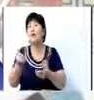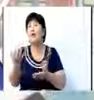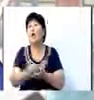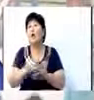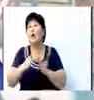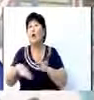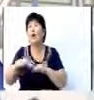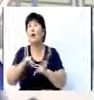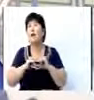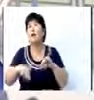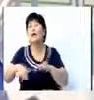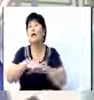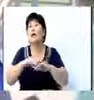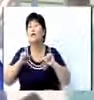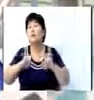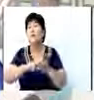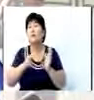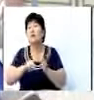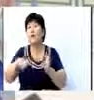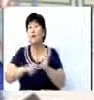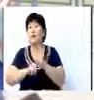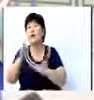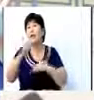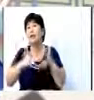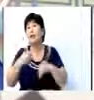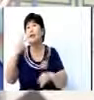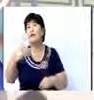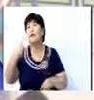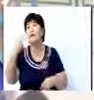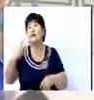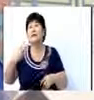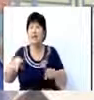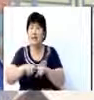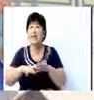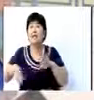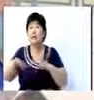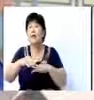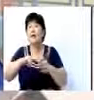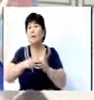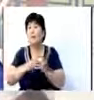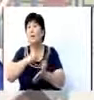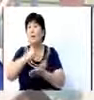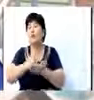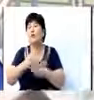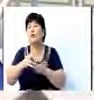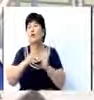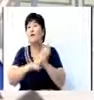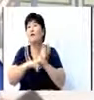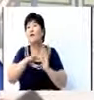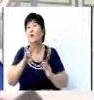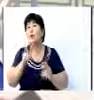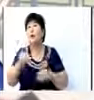поселках до развитие массового спорта мы планируем в городе начали строительство 20 таких площадок проект утвержден выделено 80 тенге